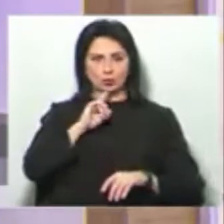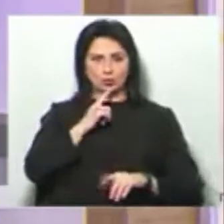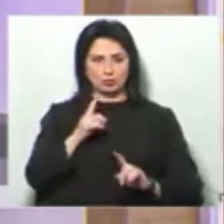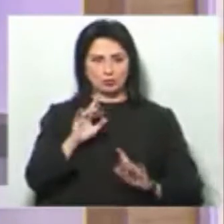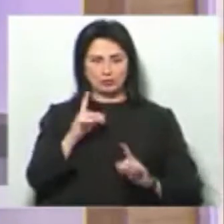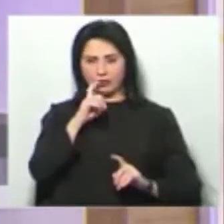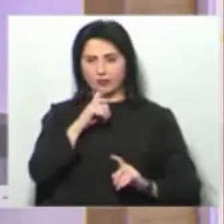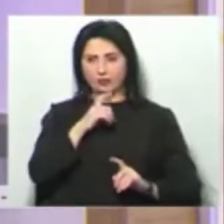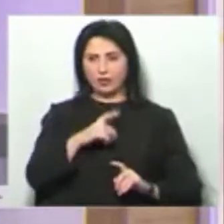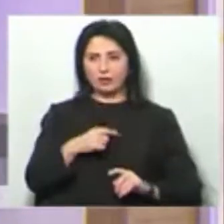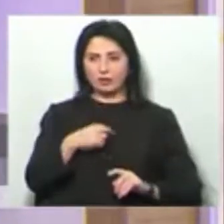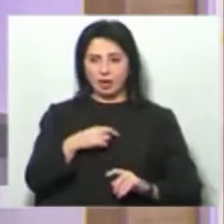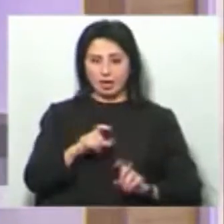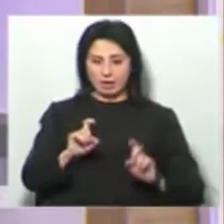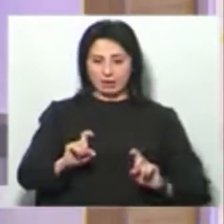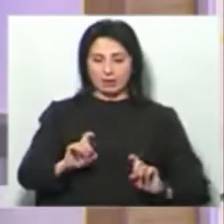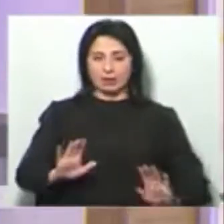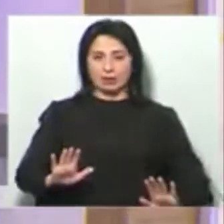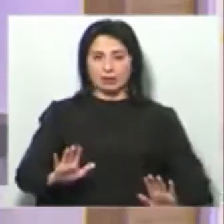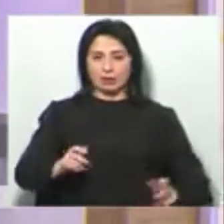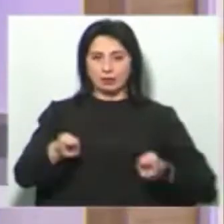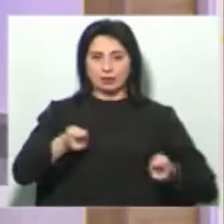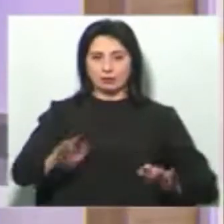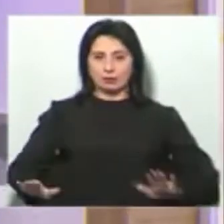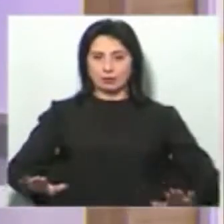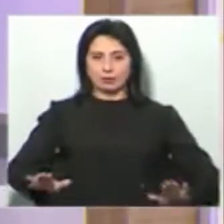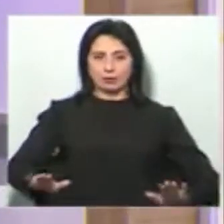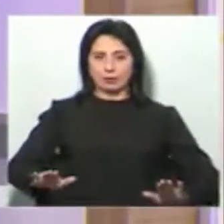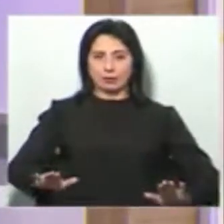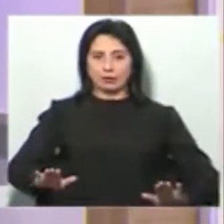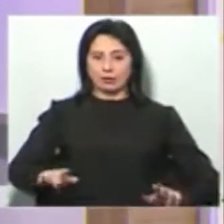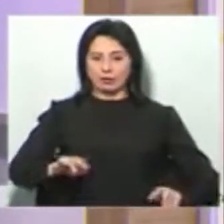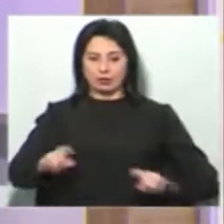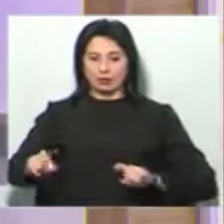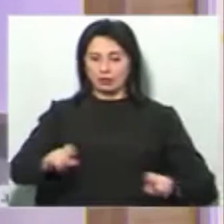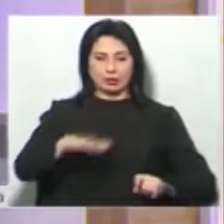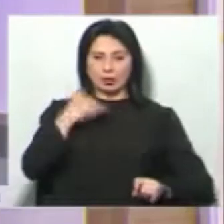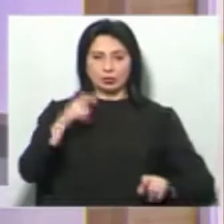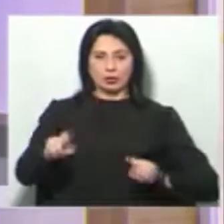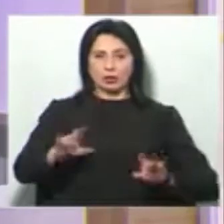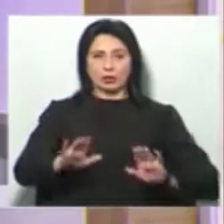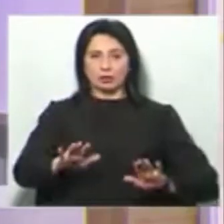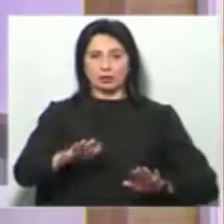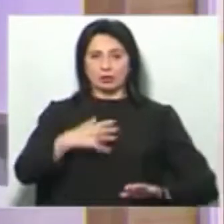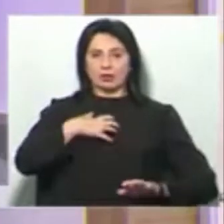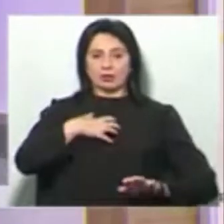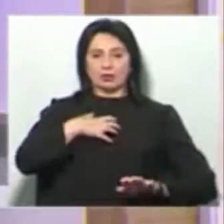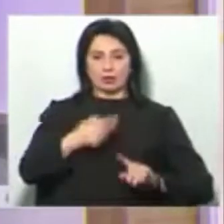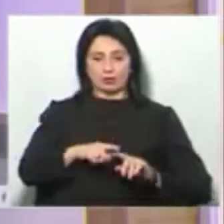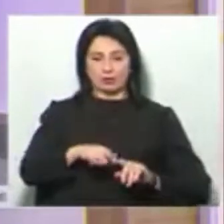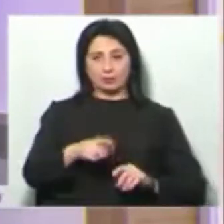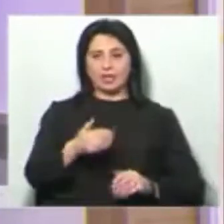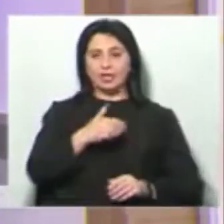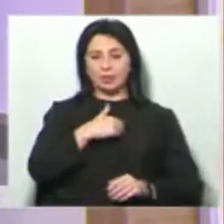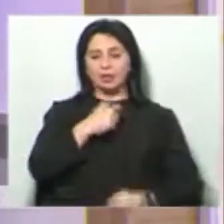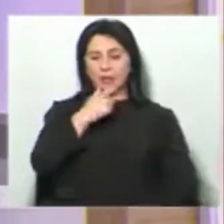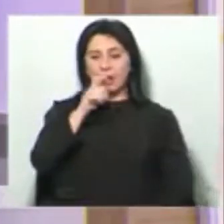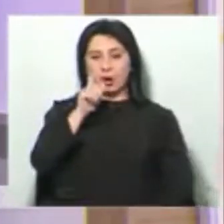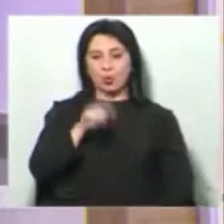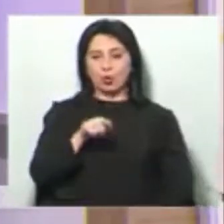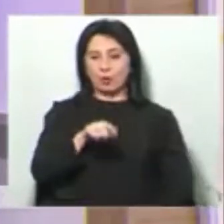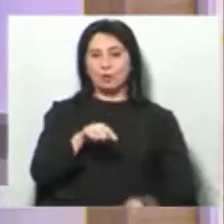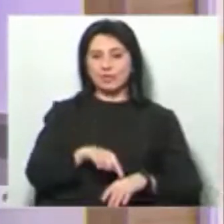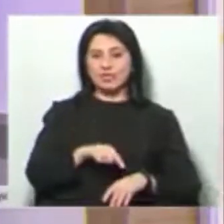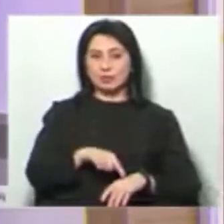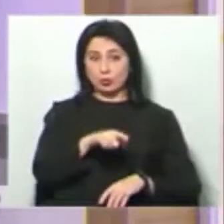და იძულებითი პოზა, რომელიც თითქოს უმსუბუქებს ადამიანის მდგომარეობას და ქოშინი. მე იმედი მაქვს მაყურებელი ამ